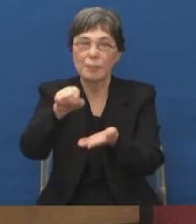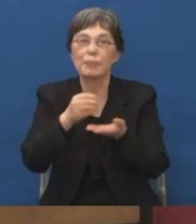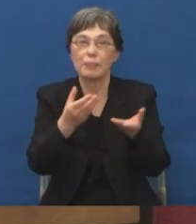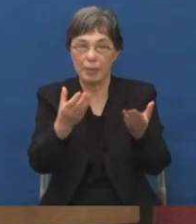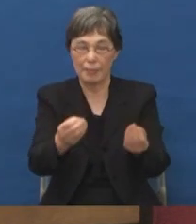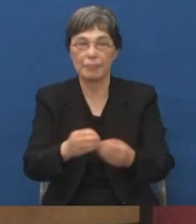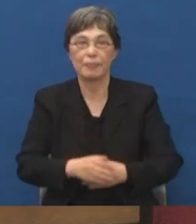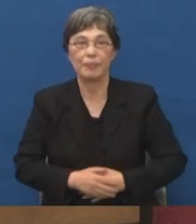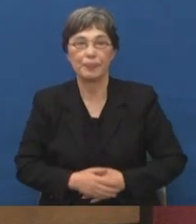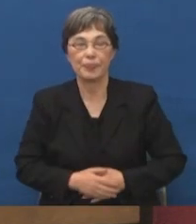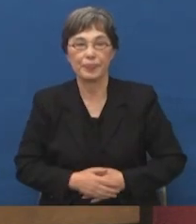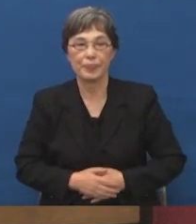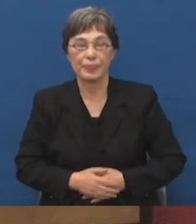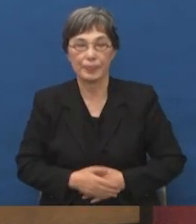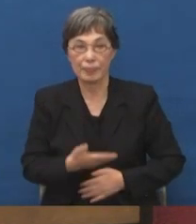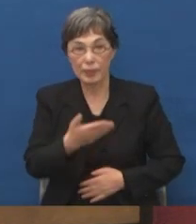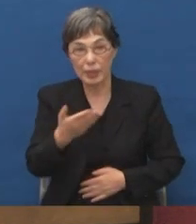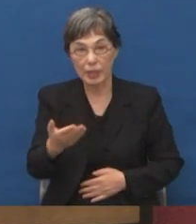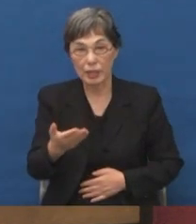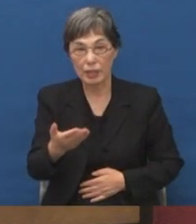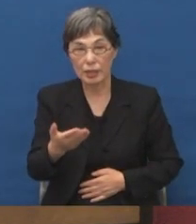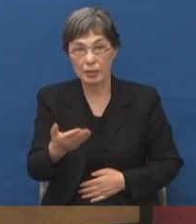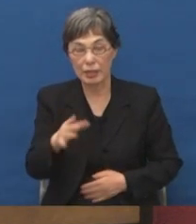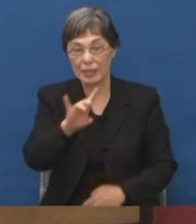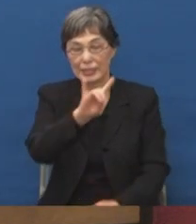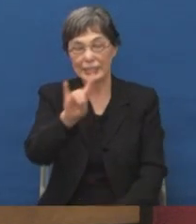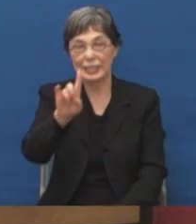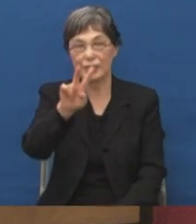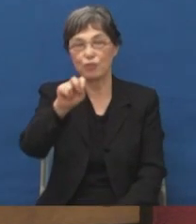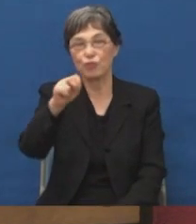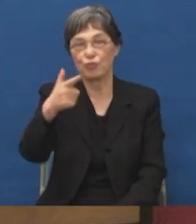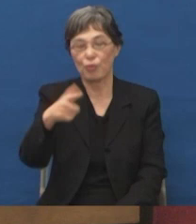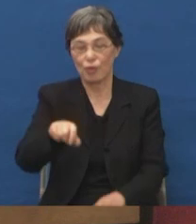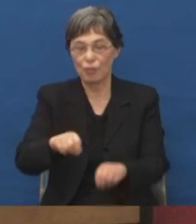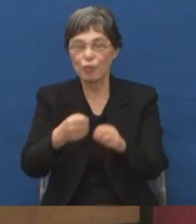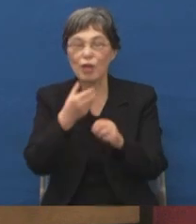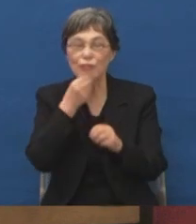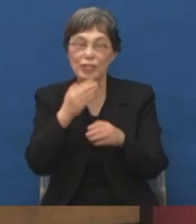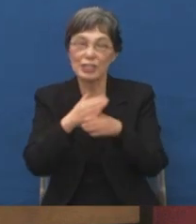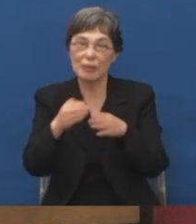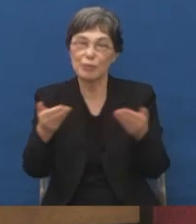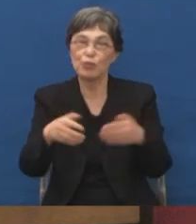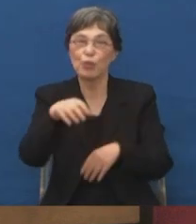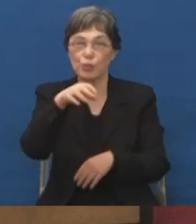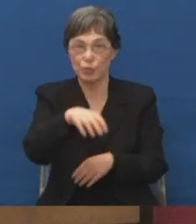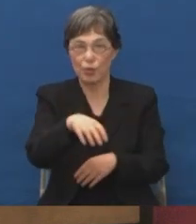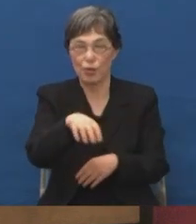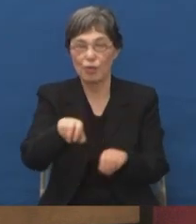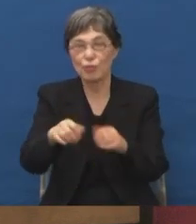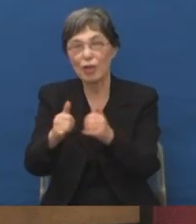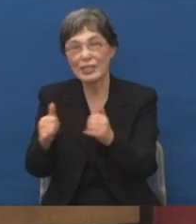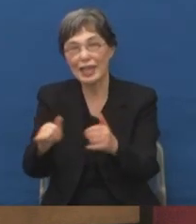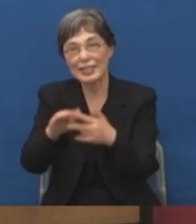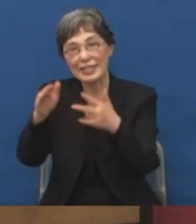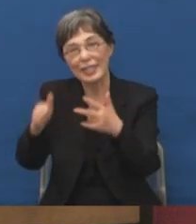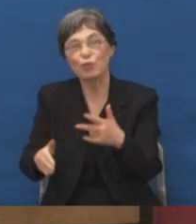ました。次に議題26号、障害福祉サービス事業所、障害者施